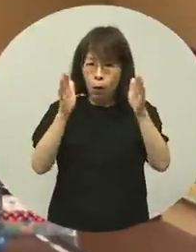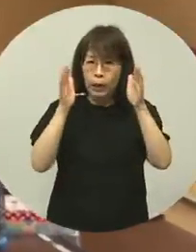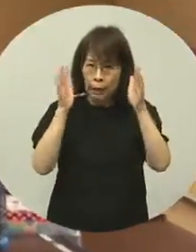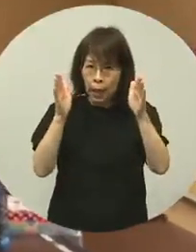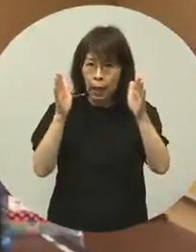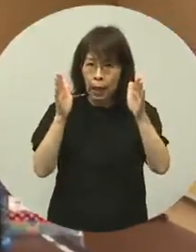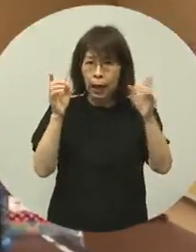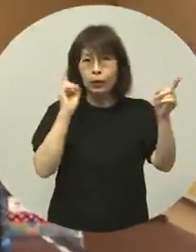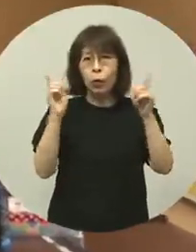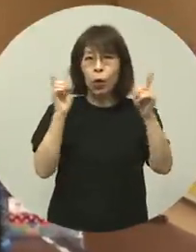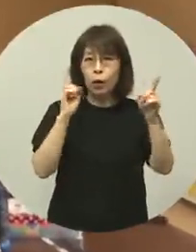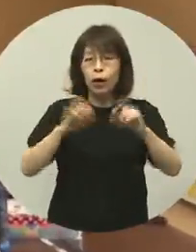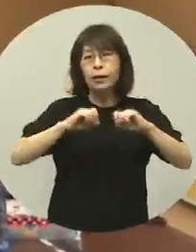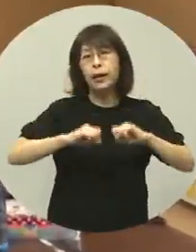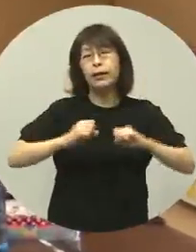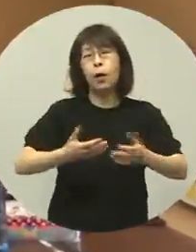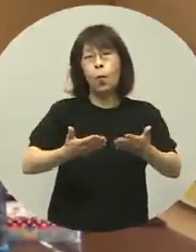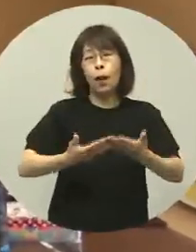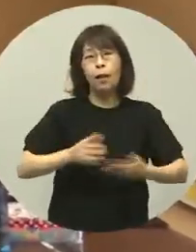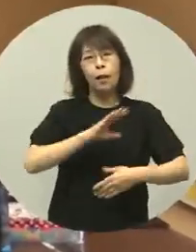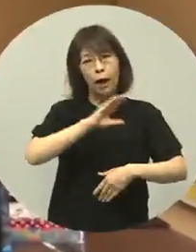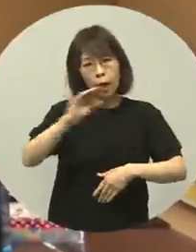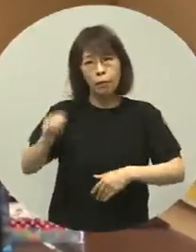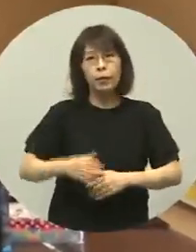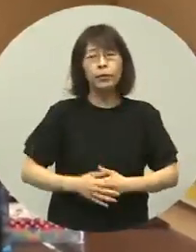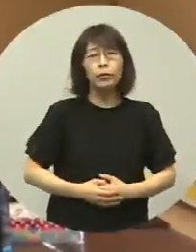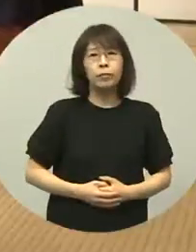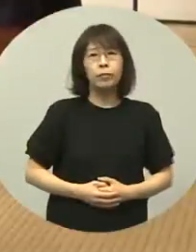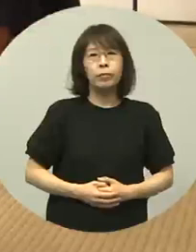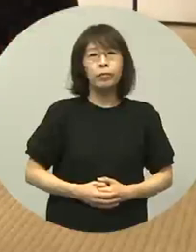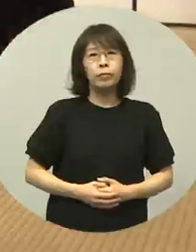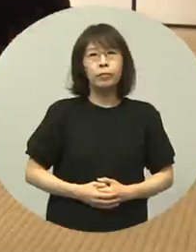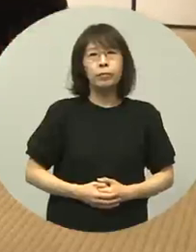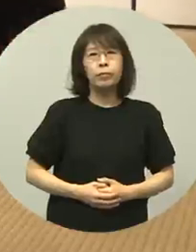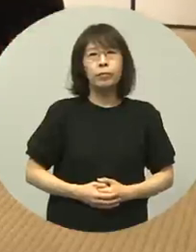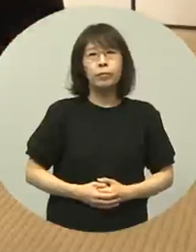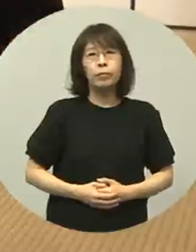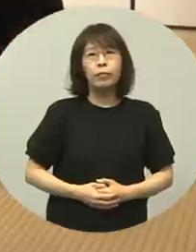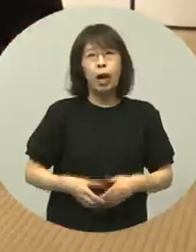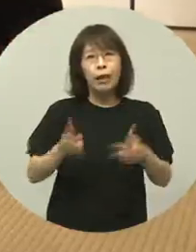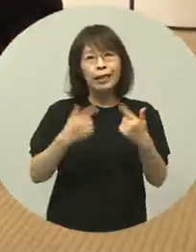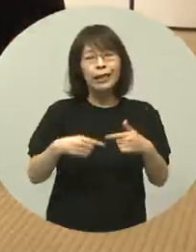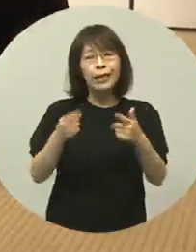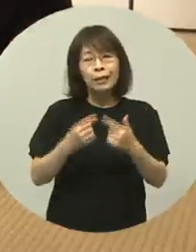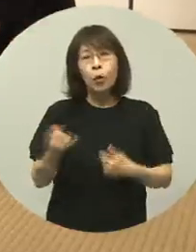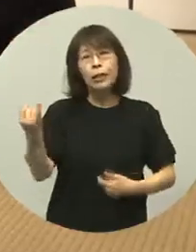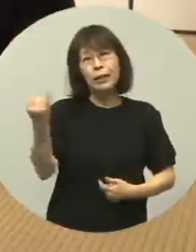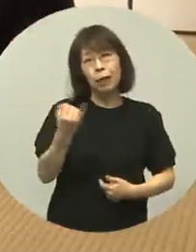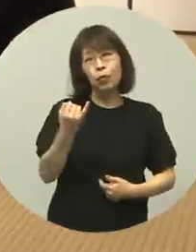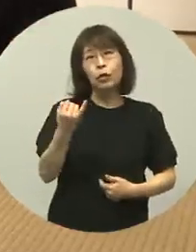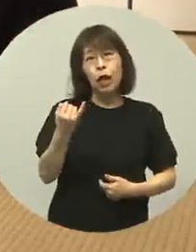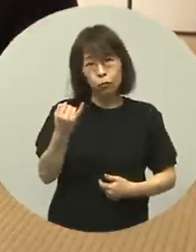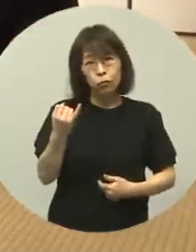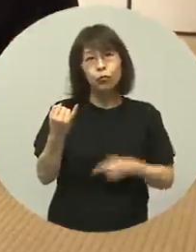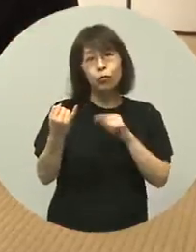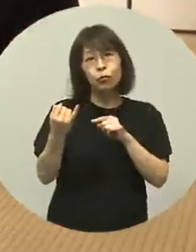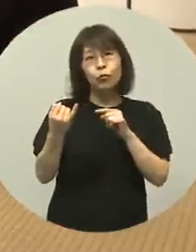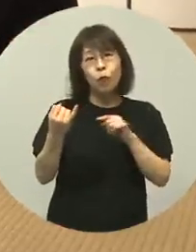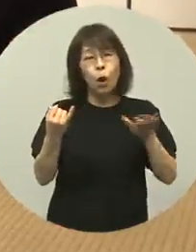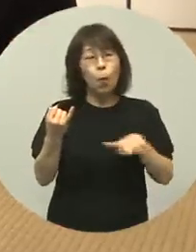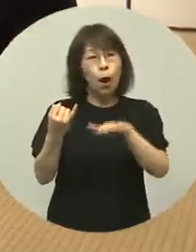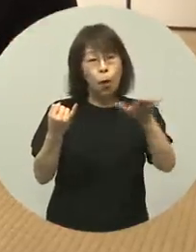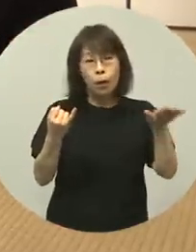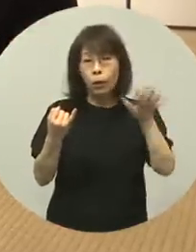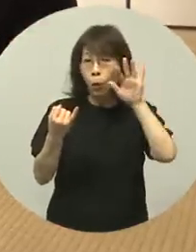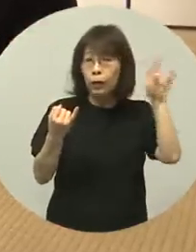で元気もらって帰っている感じです。 いつも見守りに来てくれる樋口さんに、周りの方々